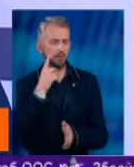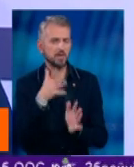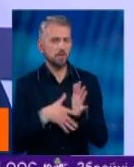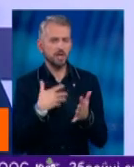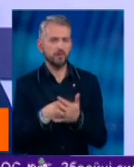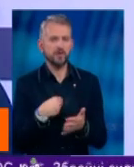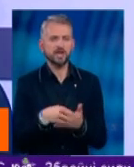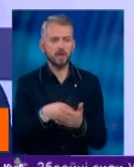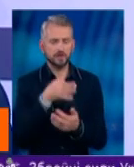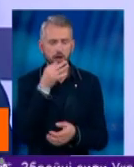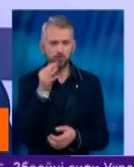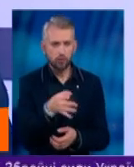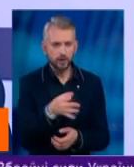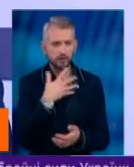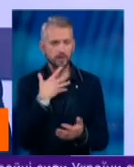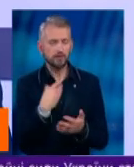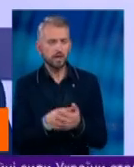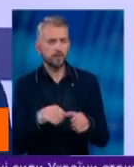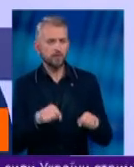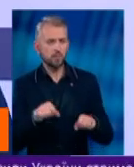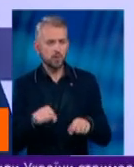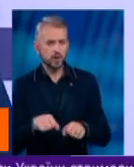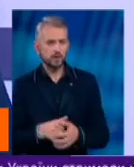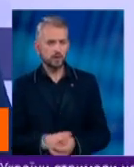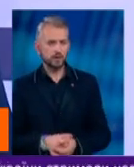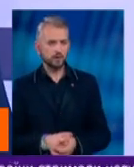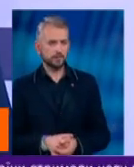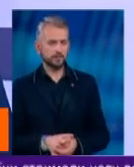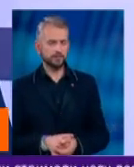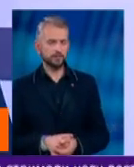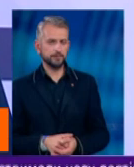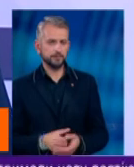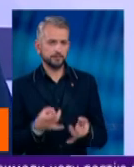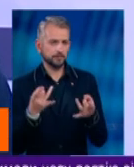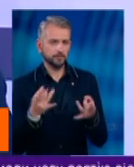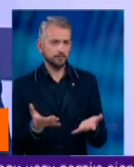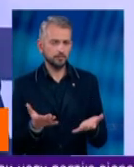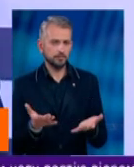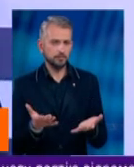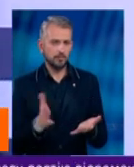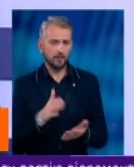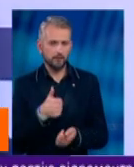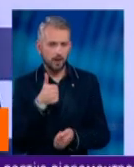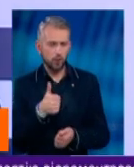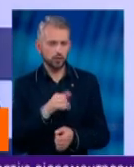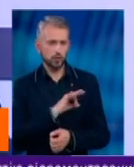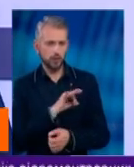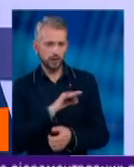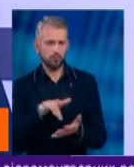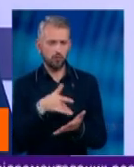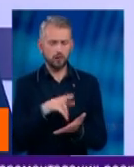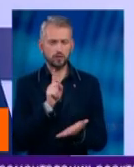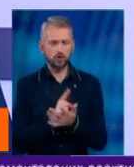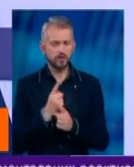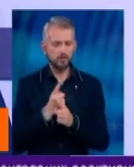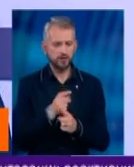финансовой отчетности, своих каких-то возможностей, просто как бы хорошие юристы, бухгалтеры должны сопровождать